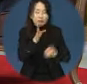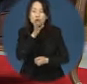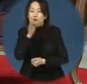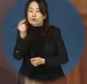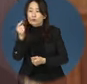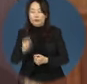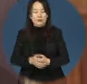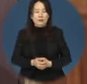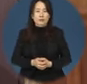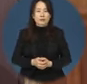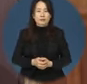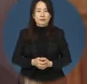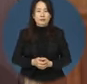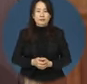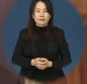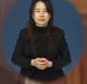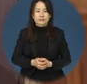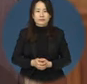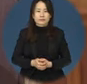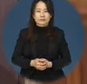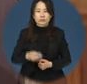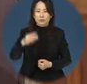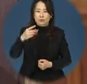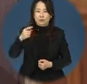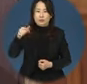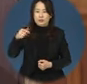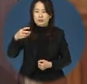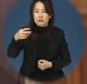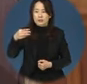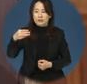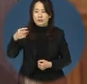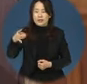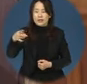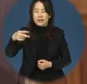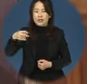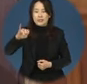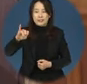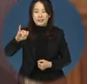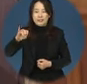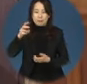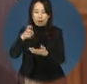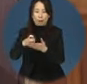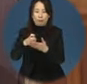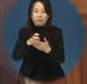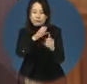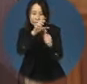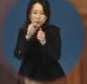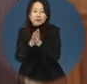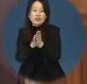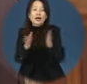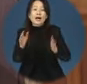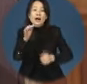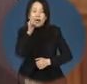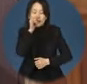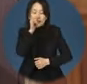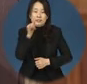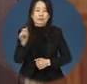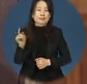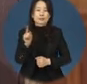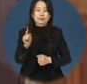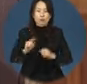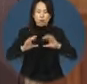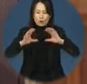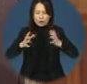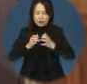뭡니까 어트 메시 제도를 통해 됐습니다 특례 십이야 그랬습니다 구매시 나 왜 이제 두 가지로 했는데요 하나는